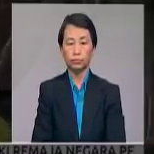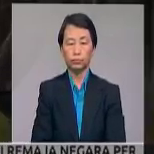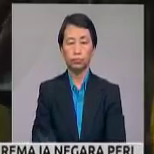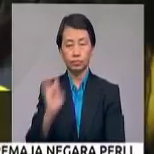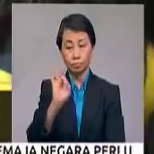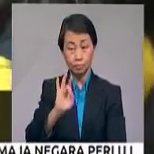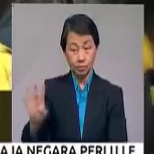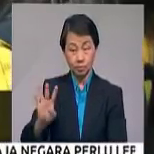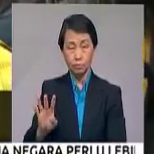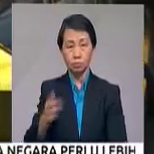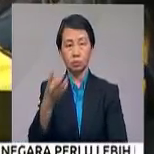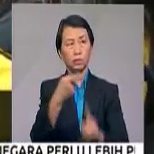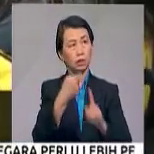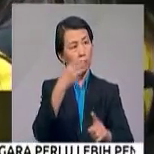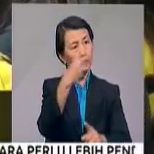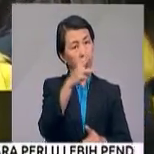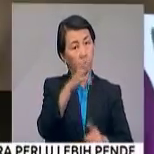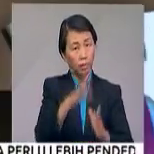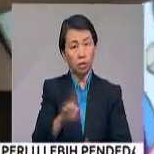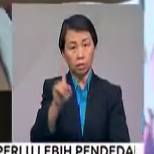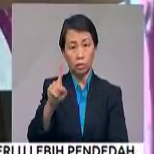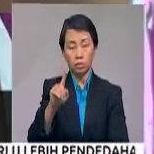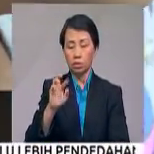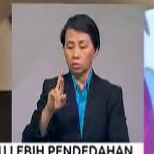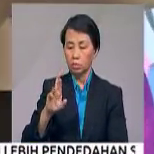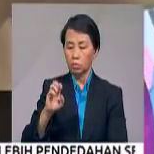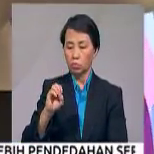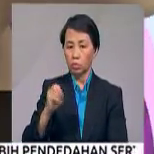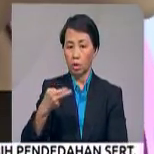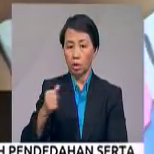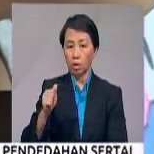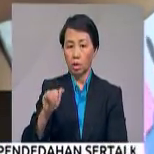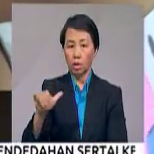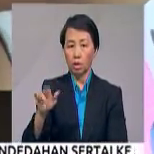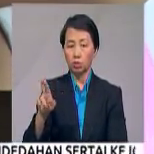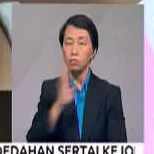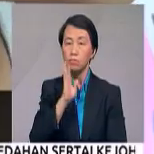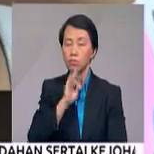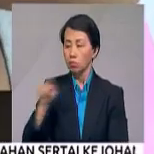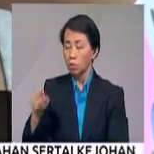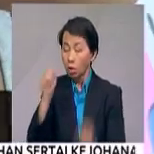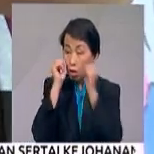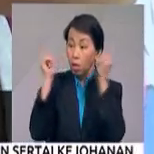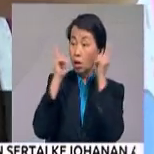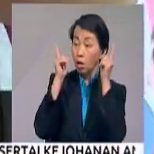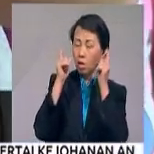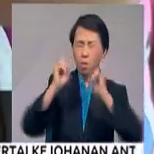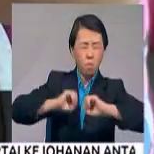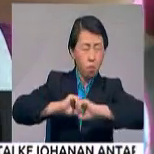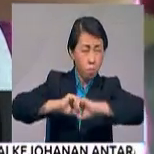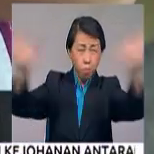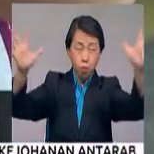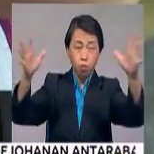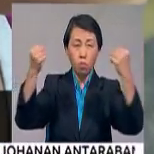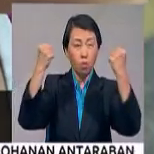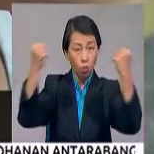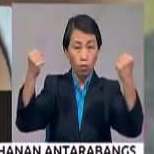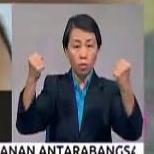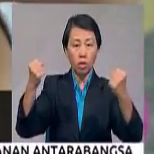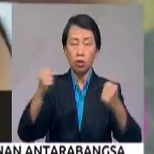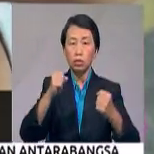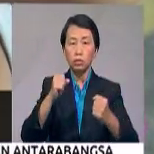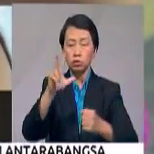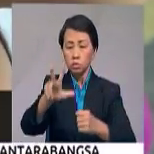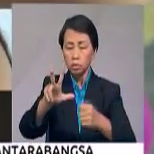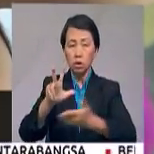Salah seorang daripada 16 mangsa, Sri Rahayu Sugiono berkata, beliau terperanjat apabila bunyi letupan sangat kuat. Tiga